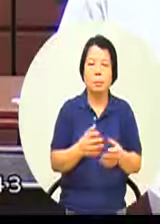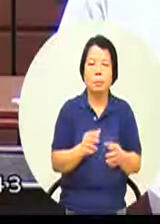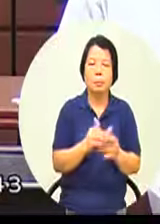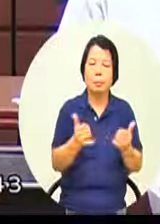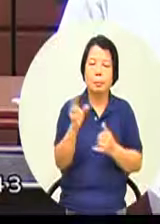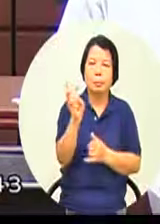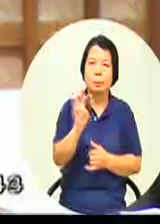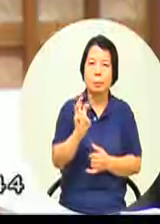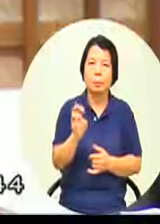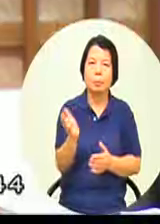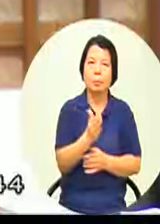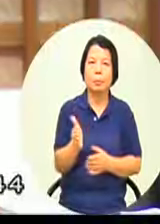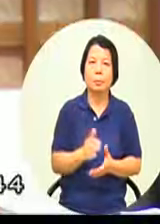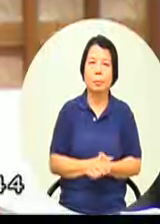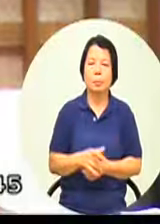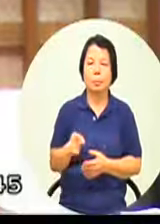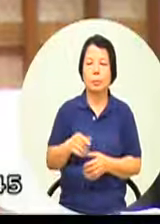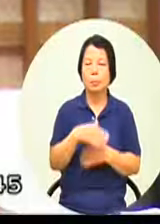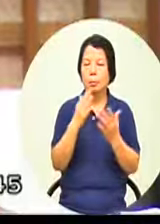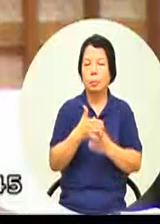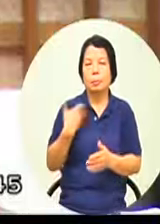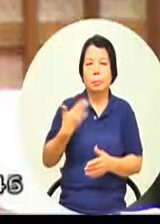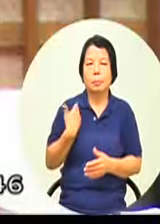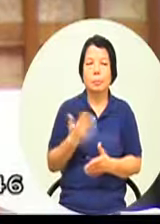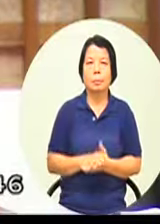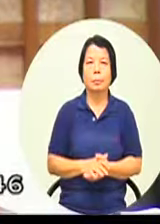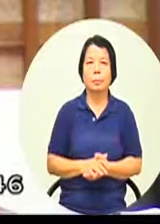了。 局长啊，你真的不了解市价。